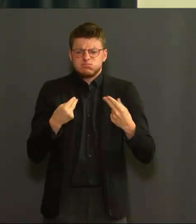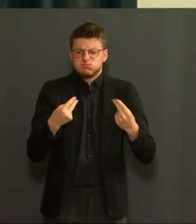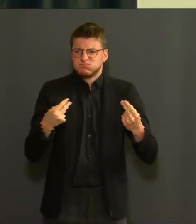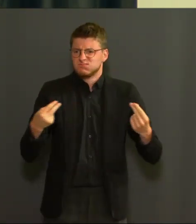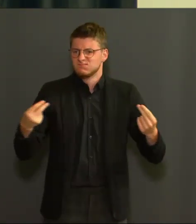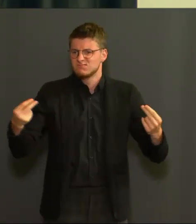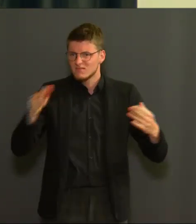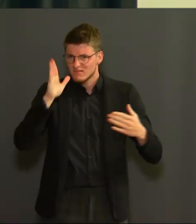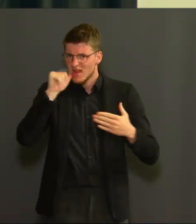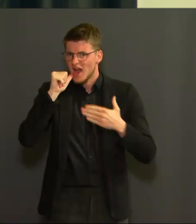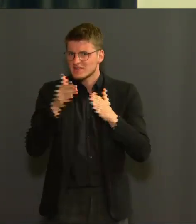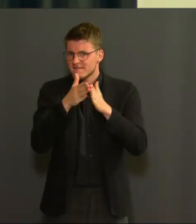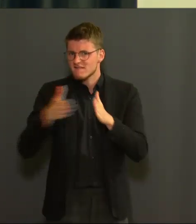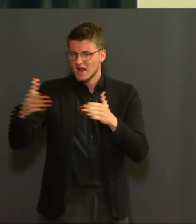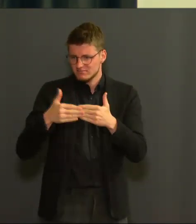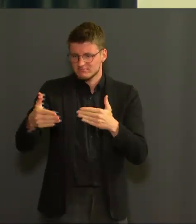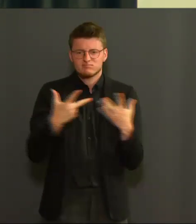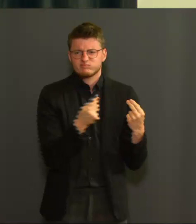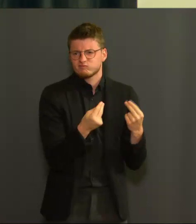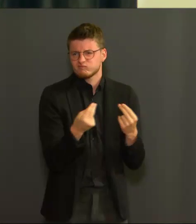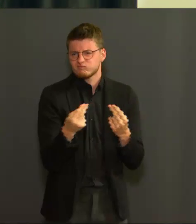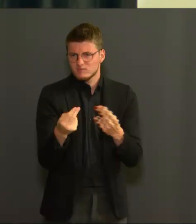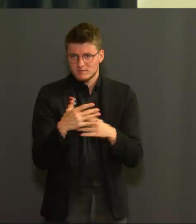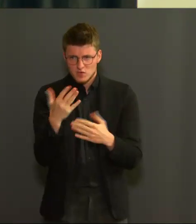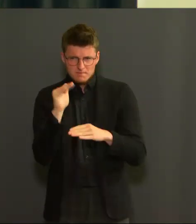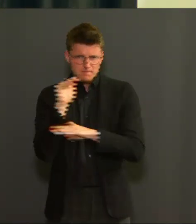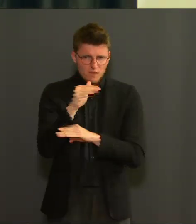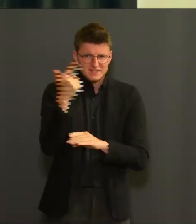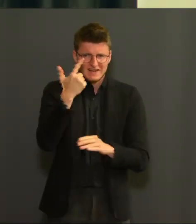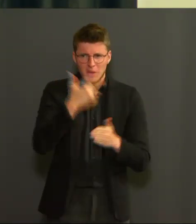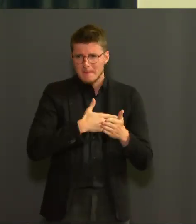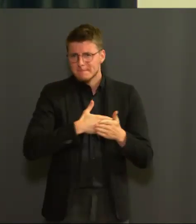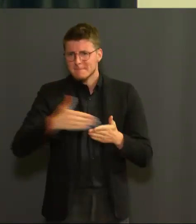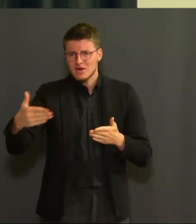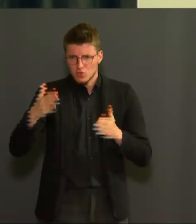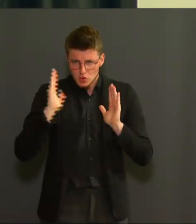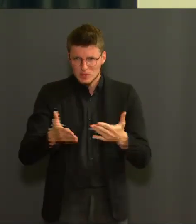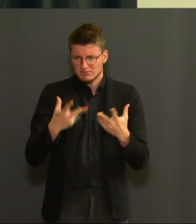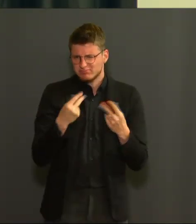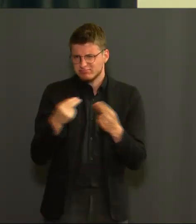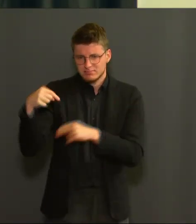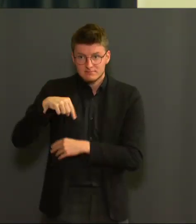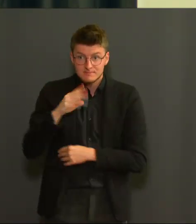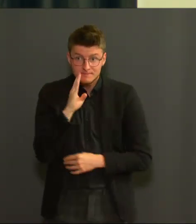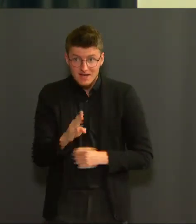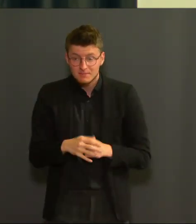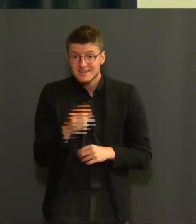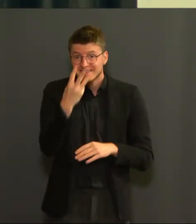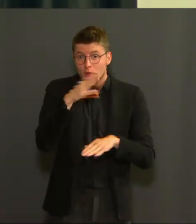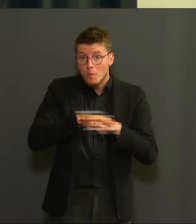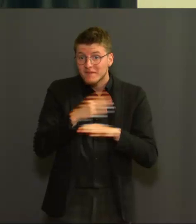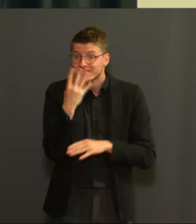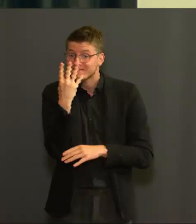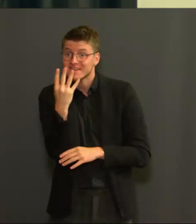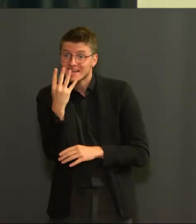werden toegediend. 3 op de 4 volwassenen in België zijn gedeeltelijk gevaccineerd. En meer